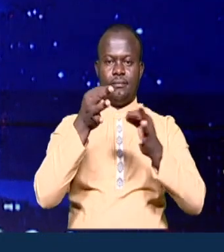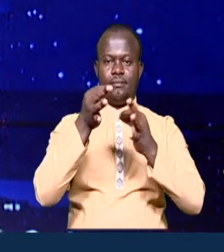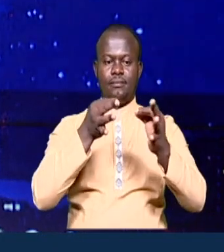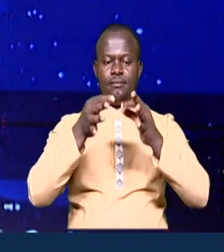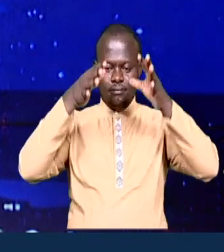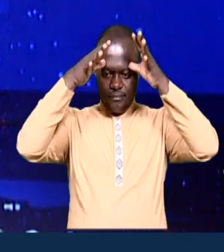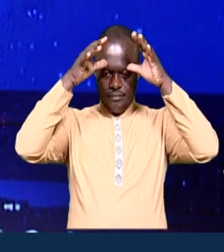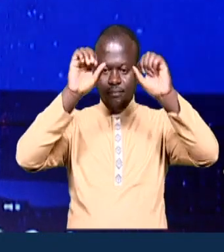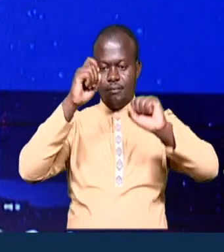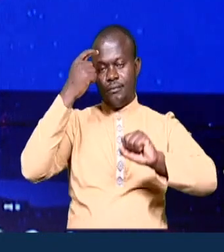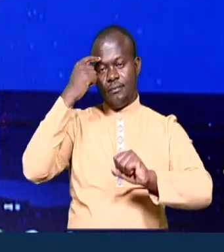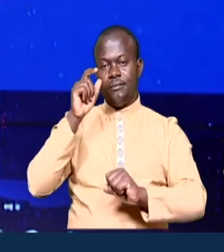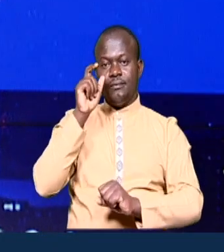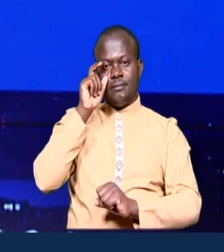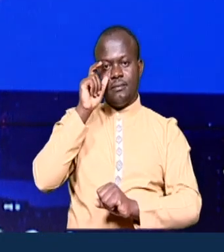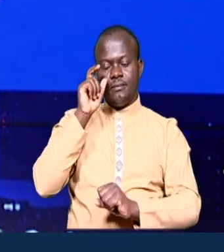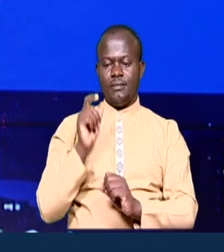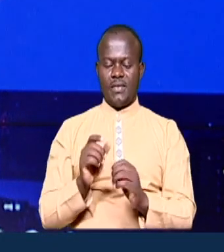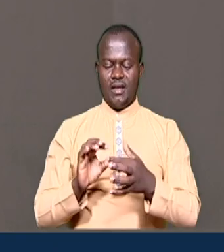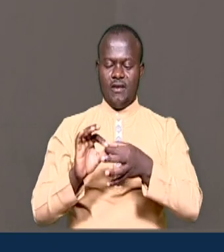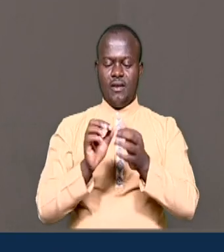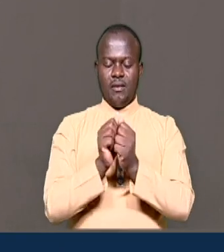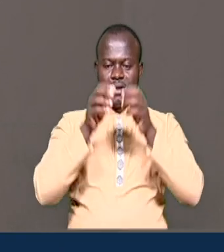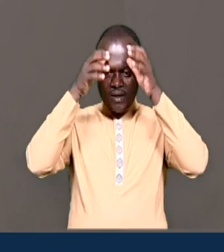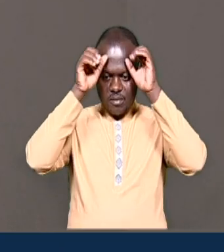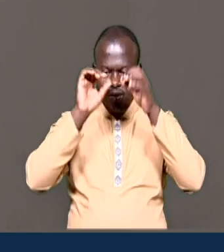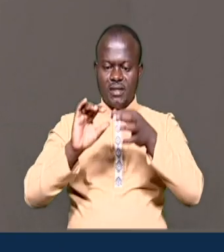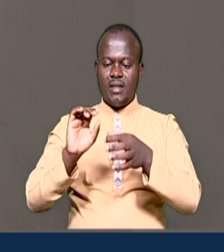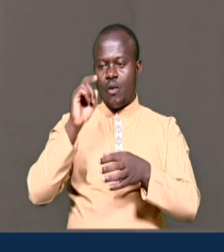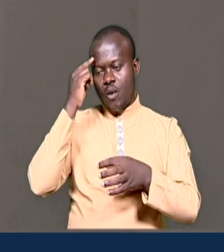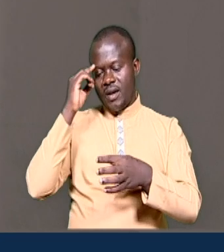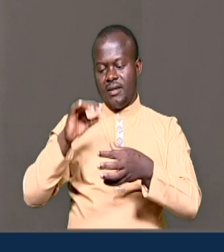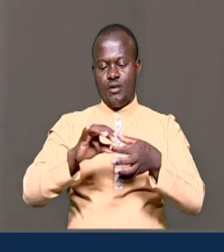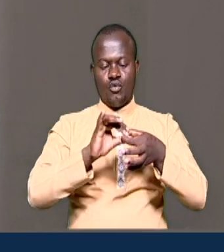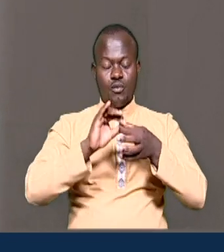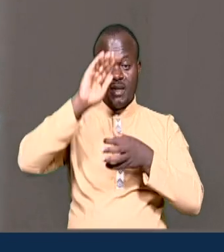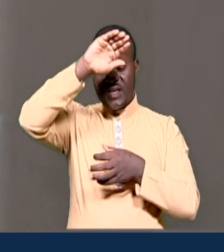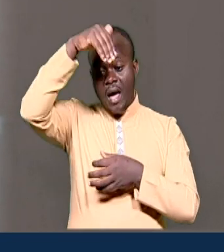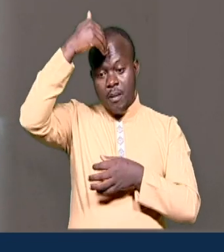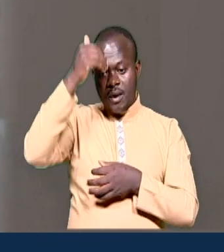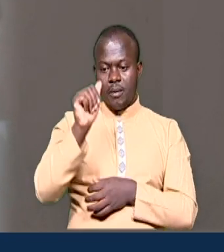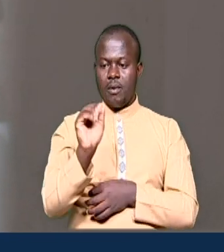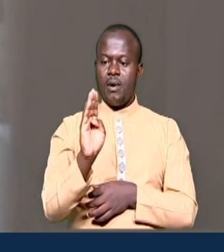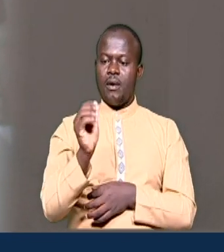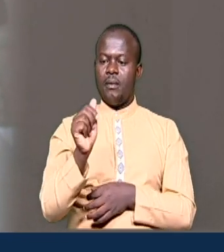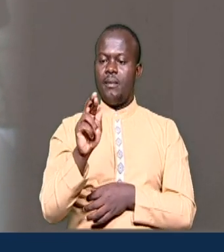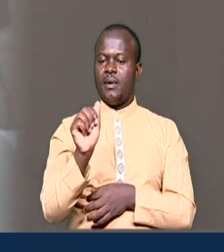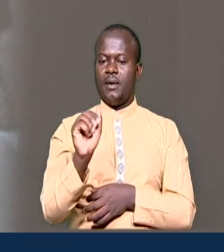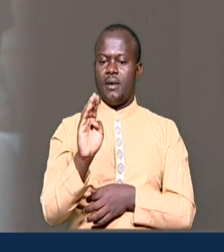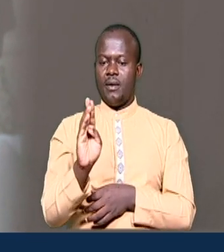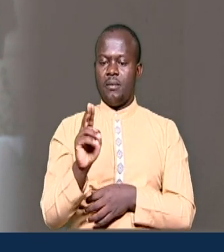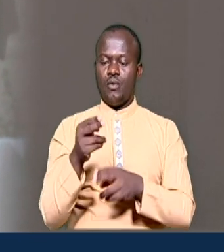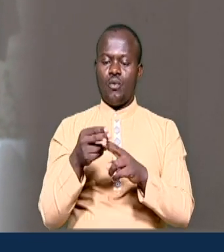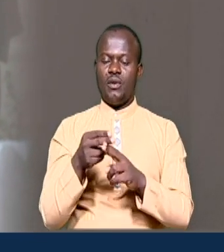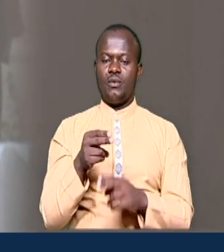Perezida wa Repubulika Paul Kagame ifatanyije na Perezida wa Leta Zunze Ubumwe z'Abarabu Sheikh Mohammed bin Zayed, Umunyamabanga Mukuru